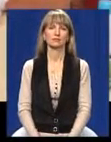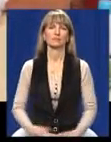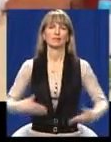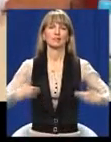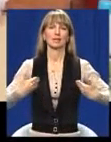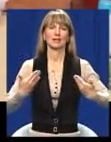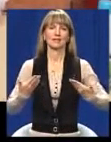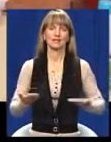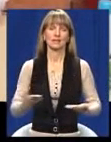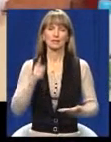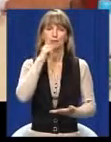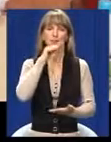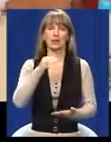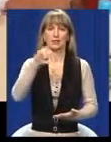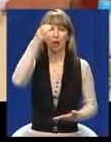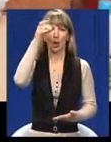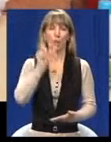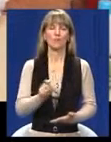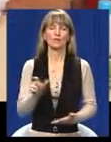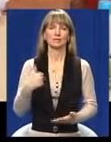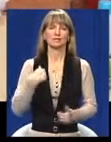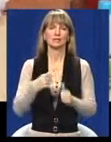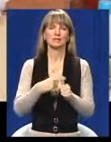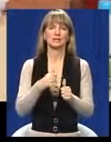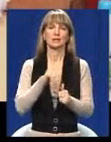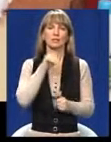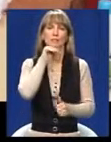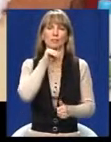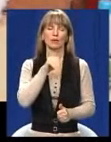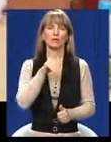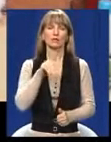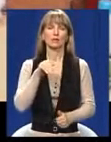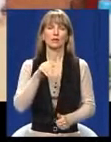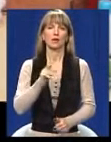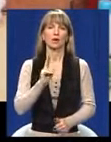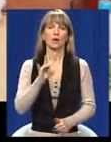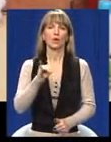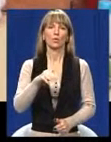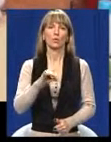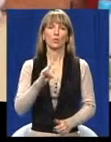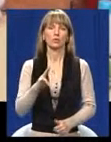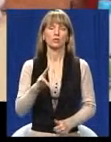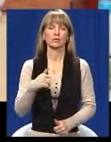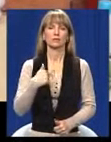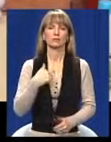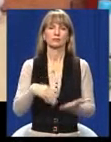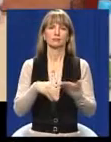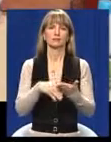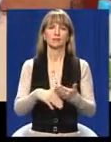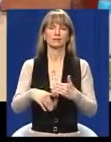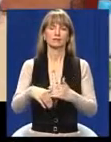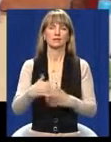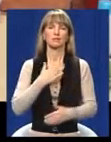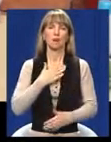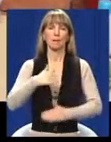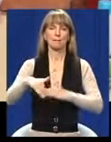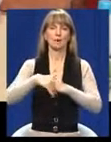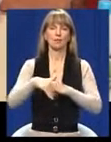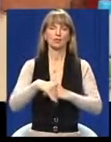Привіт, привіт, привіт, маленькі науковці. Мене звати професор Протон, а допомагає мені сьогодні моя асистентка